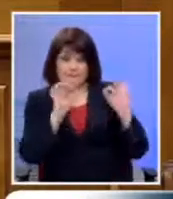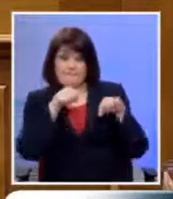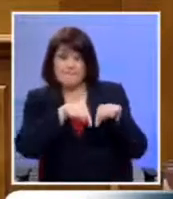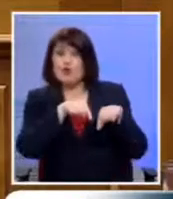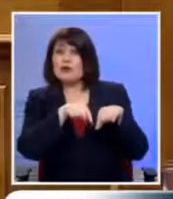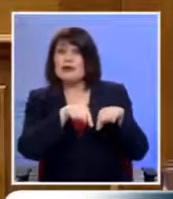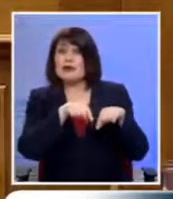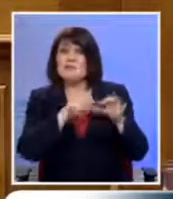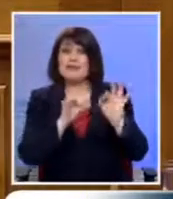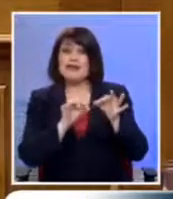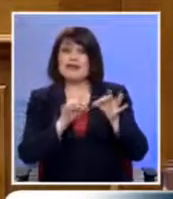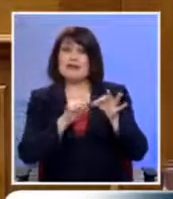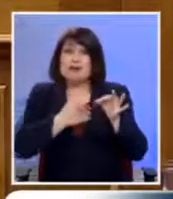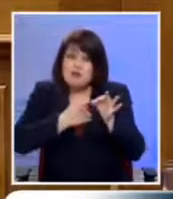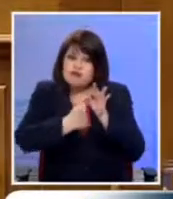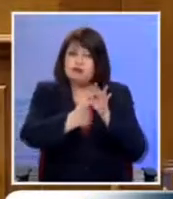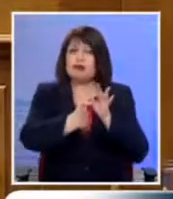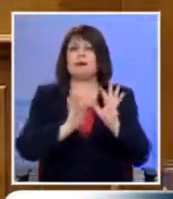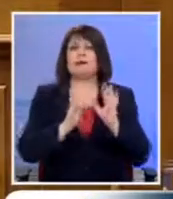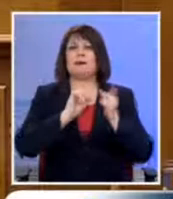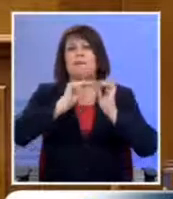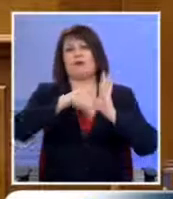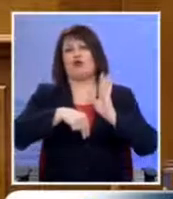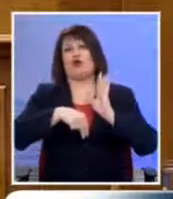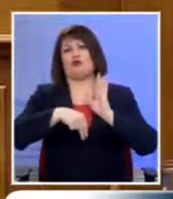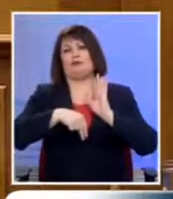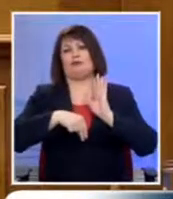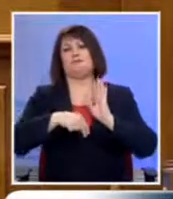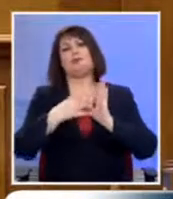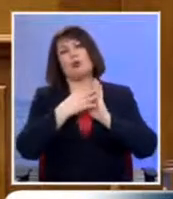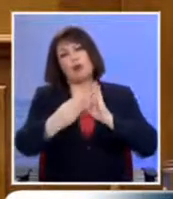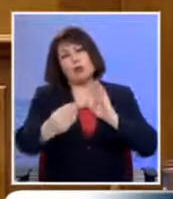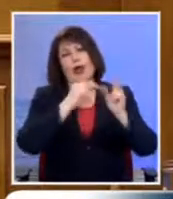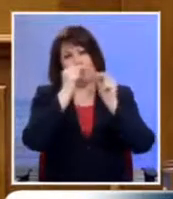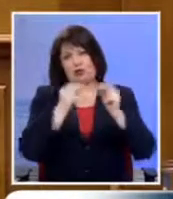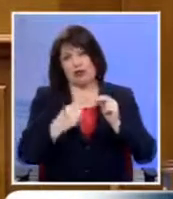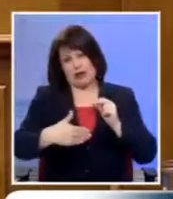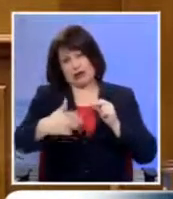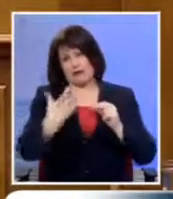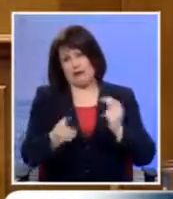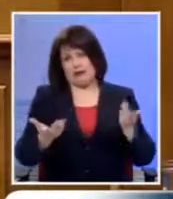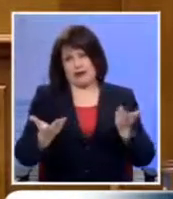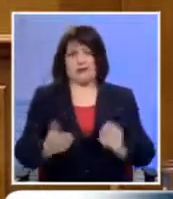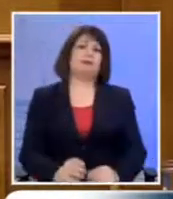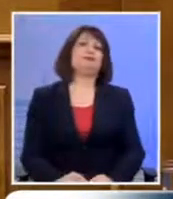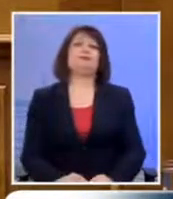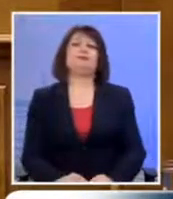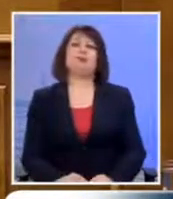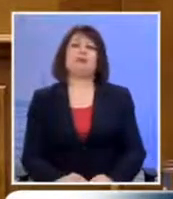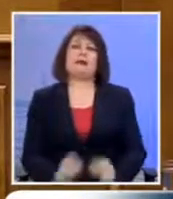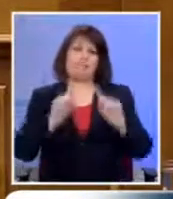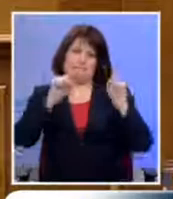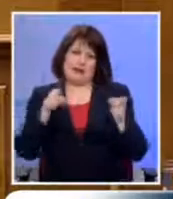ένα μεγάλο σημείο τομής, το μνημόνιο, με ό,τι συνεπάγεται πριν και μετά. Μία